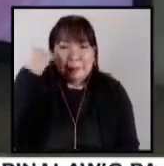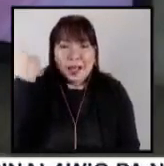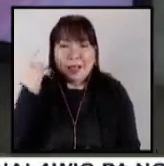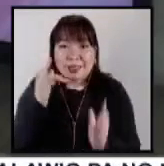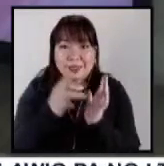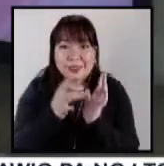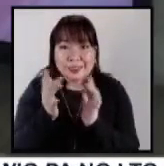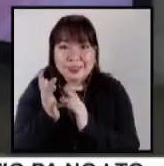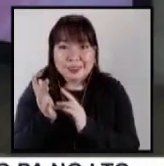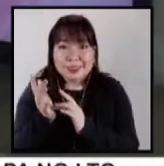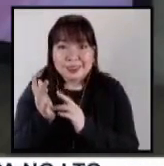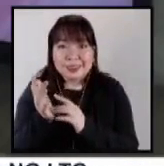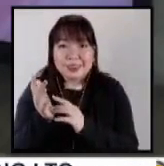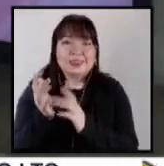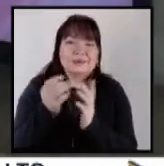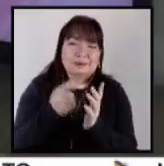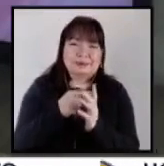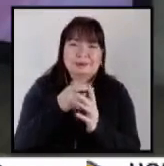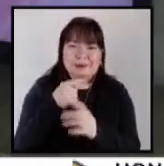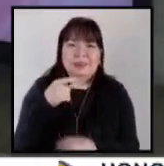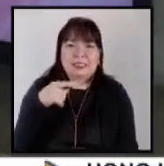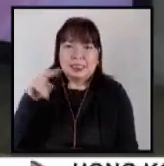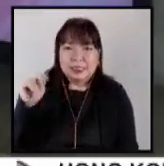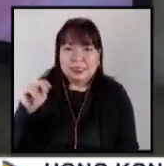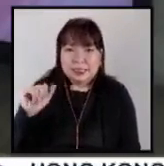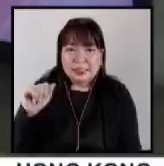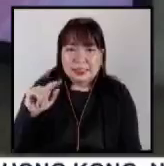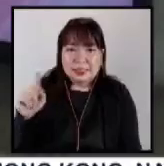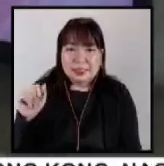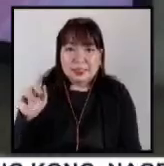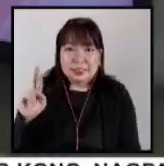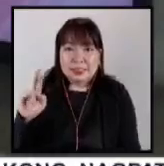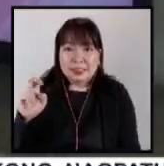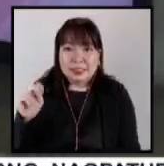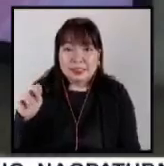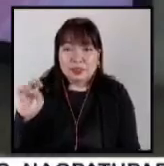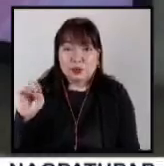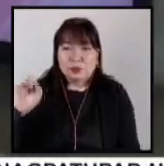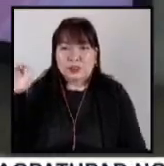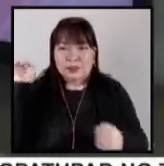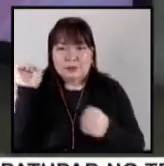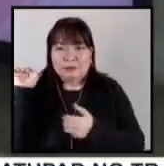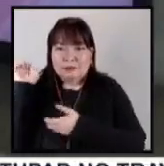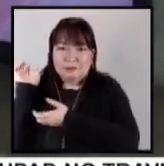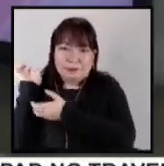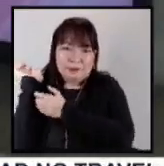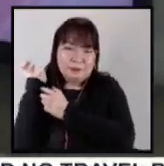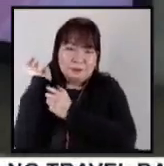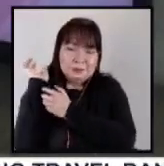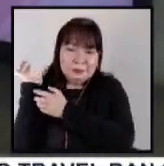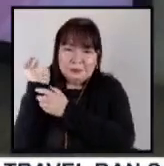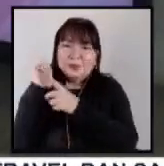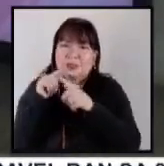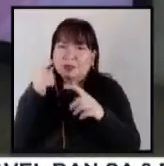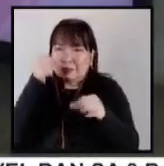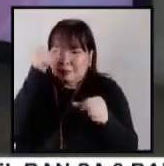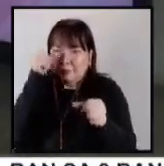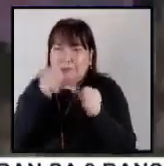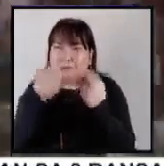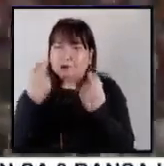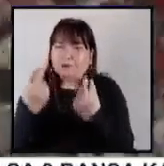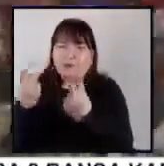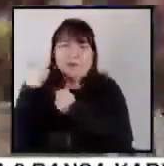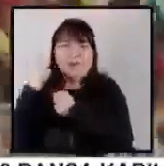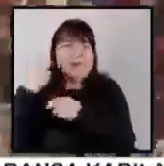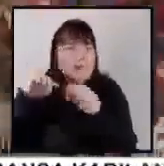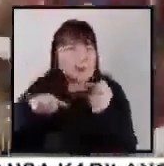ngayong nalalapit na po ang kapistahan nito, ating sariwain ang ilan sa mahalagang parte ng kasaysayan nito. Panoorin po natin ito.